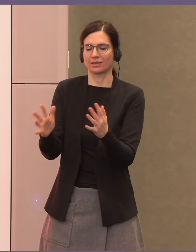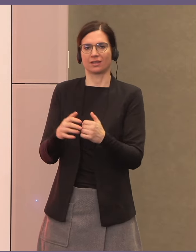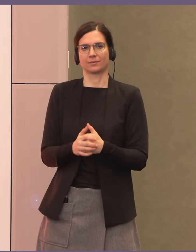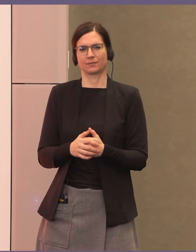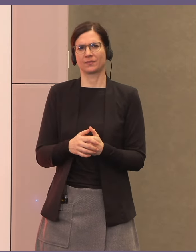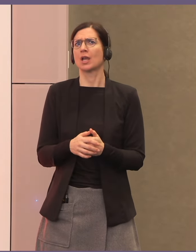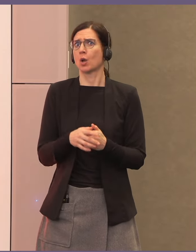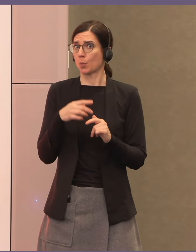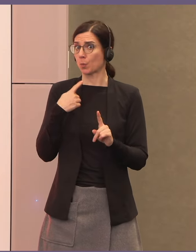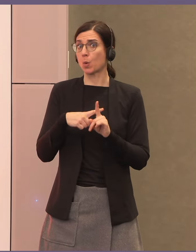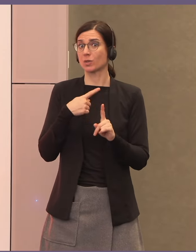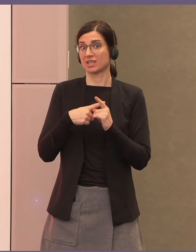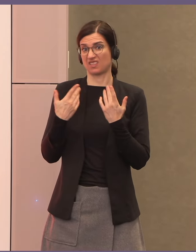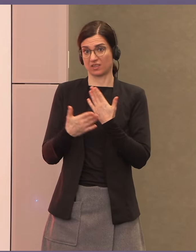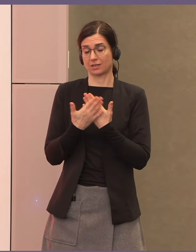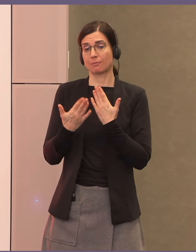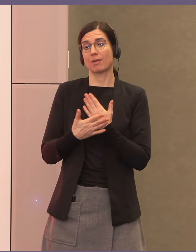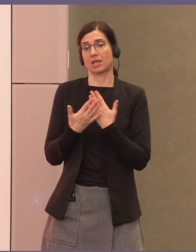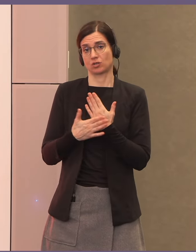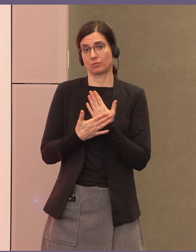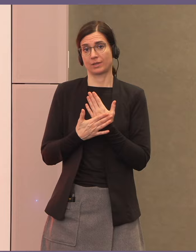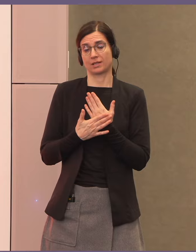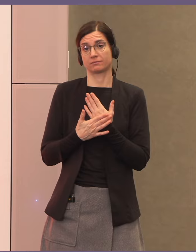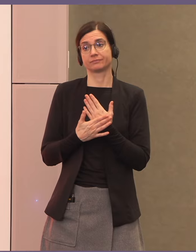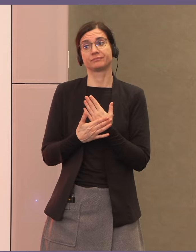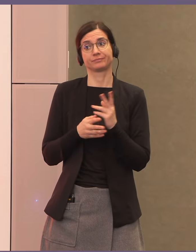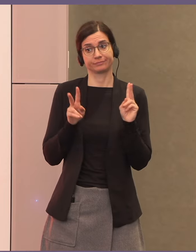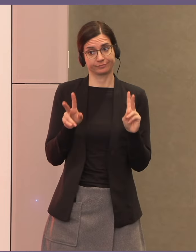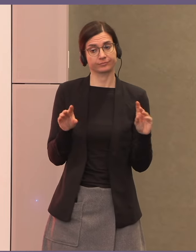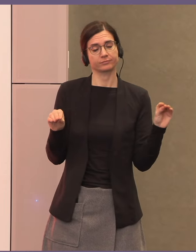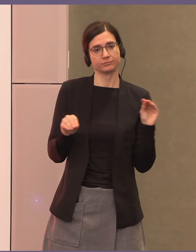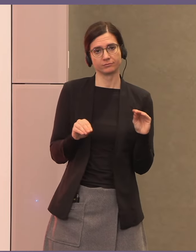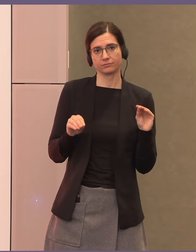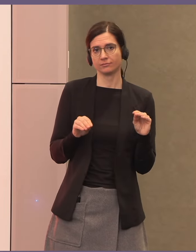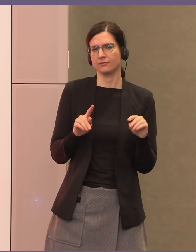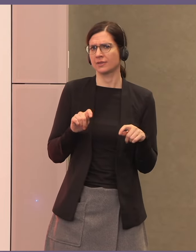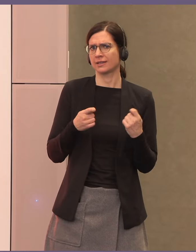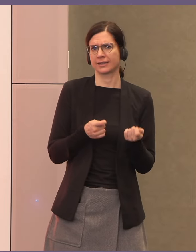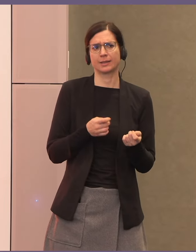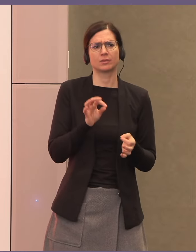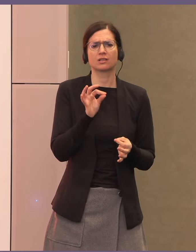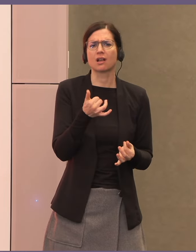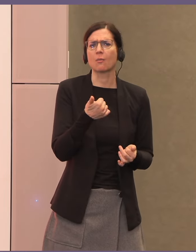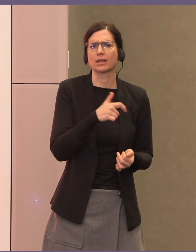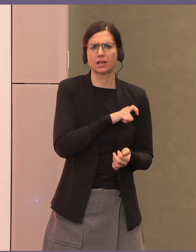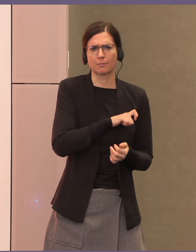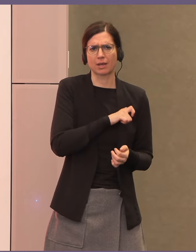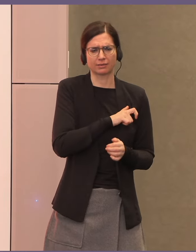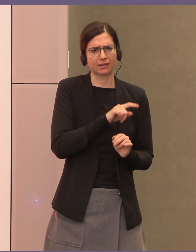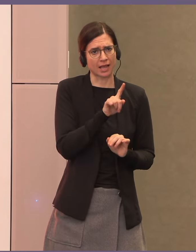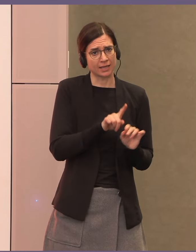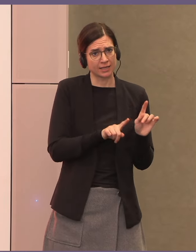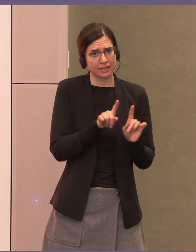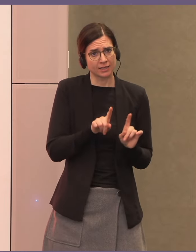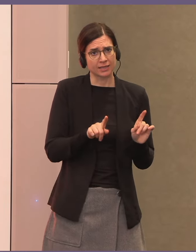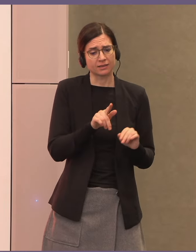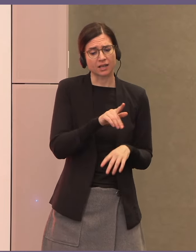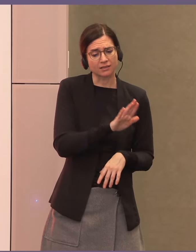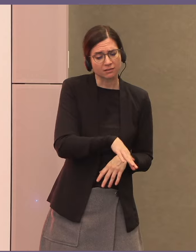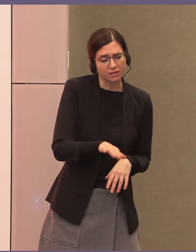Und das, glaube ich, war ein sehr positives Beispiel, weil tatsächlich, es gibt kaum eine Partei noch, die rund um das Thema Kinderbildung,